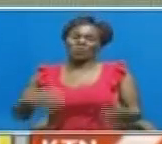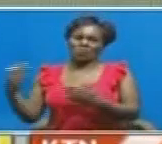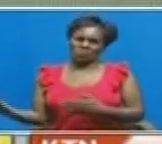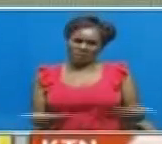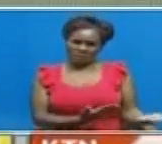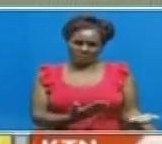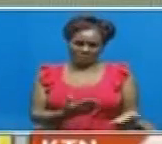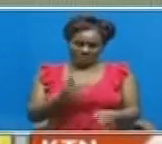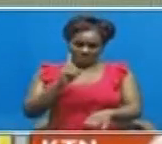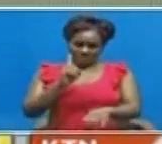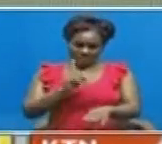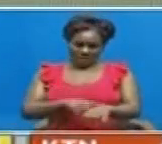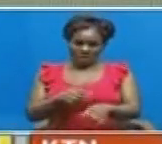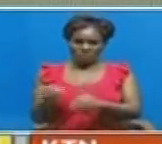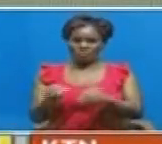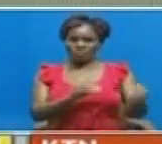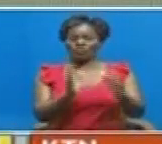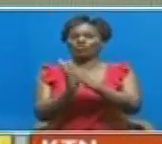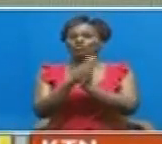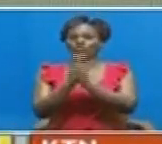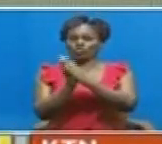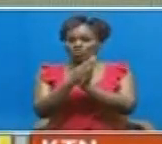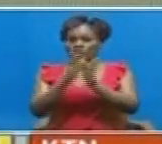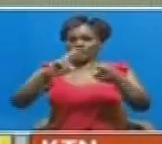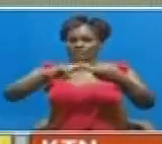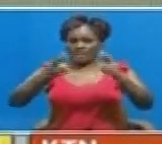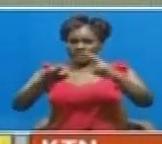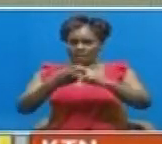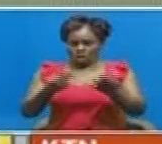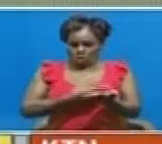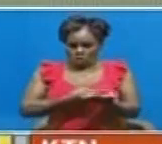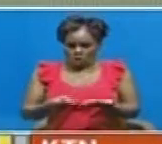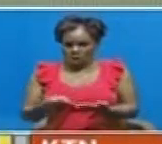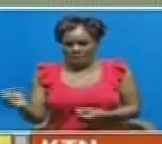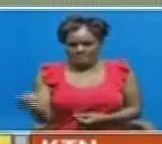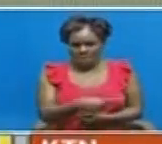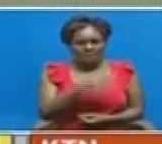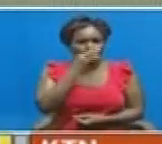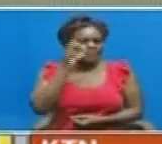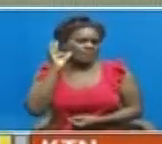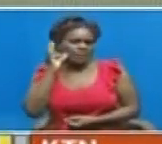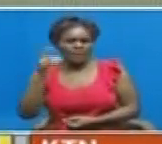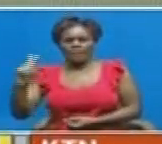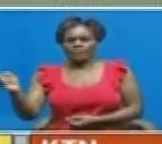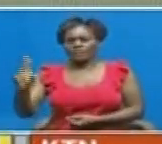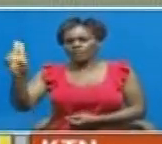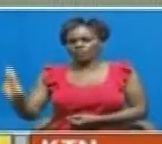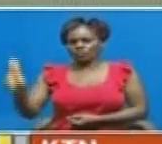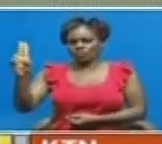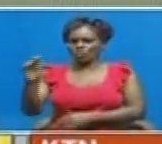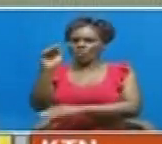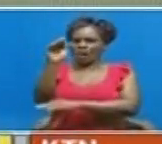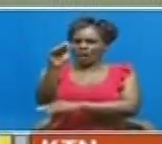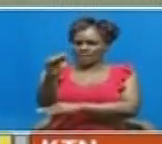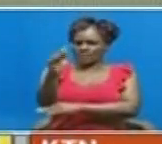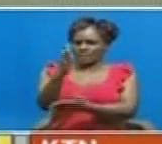karibu tena sasa tuki eleka kwenye taarifa inay na mwezi muku wa ramadhan ni kamba rais uhuru kenyatta ameto